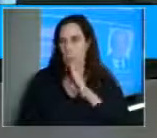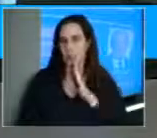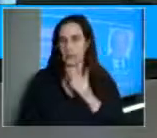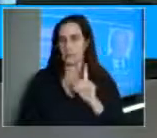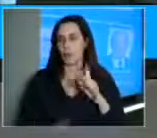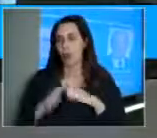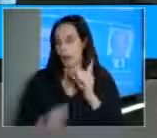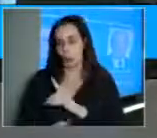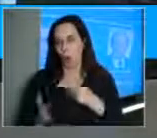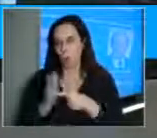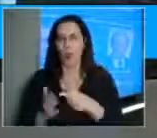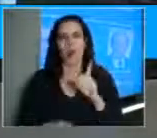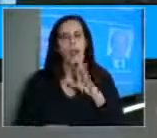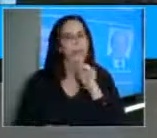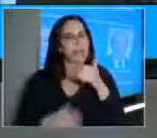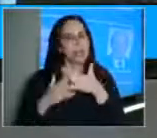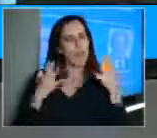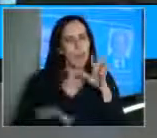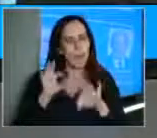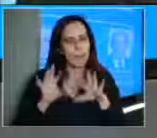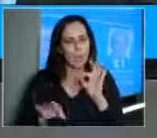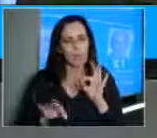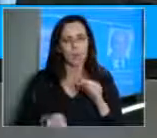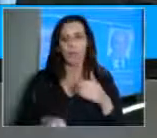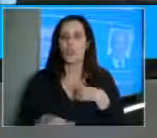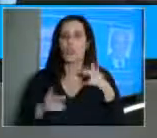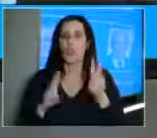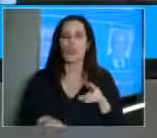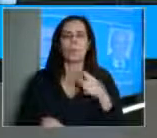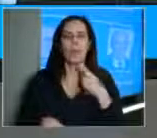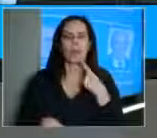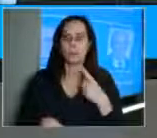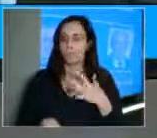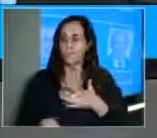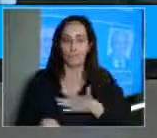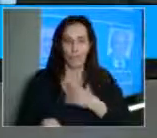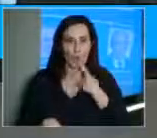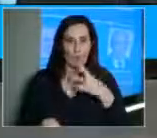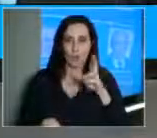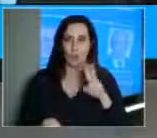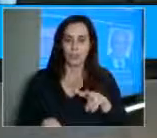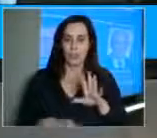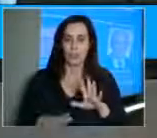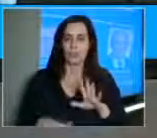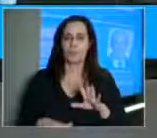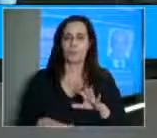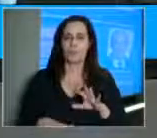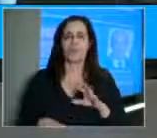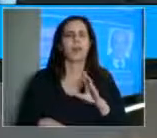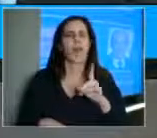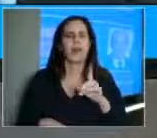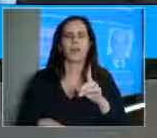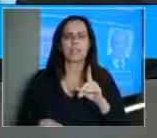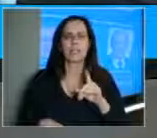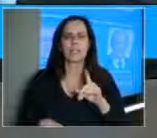מבחינת הליכוד עכשיו. הבעיה הכי גדולה בבחירות האלה, שאנחנו יכולים לדבר, אני קורא לזה, יש ליגה ארצית וליגה תחתית. אז